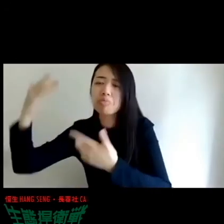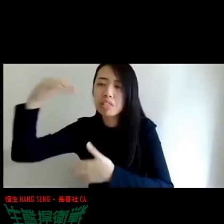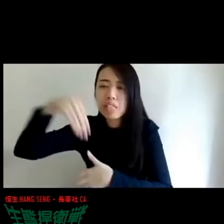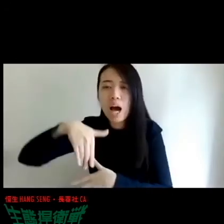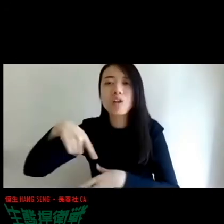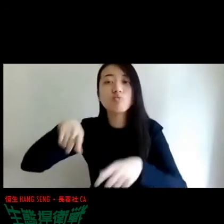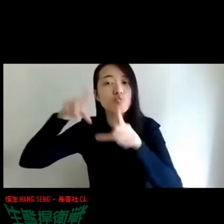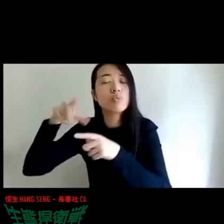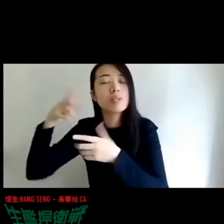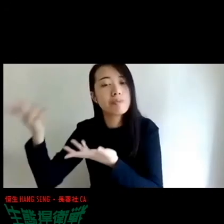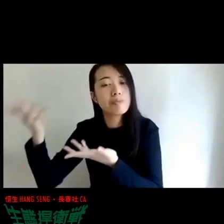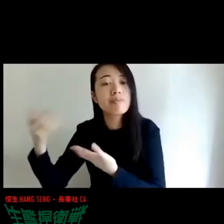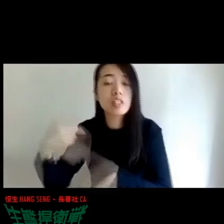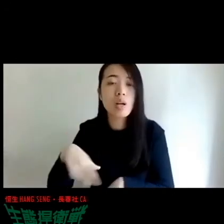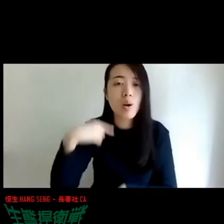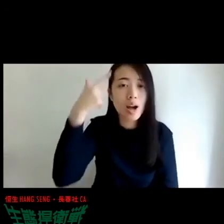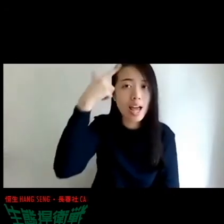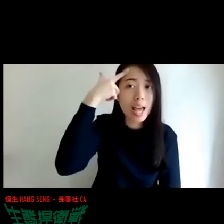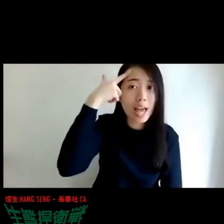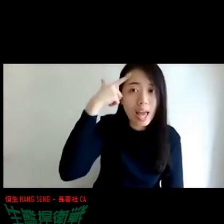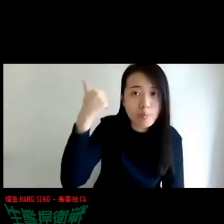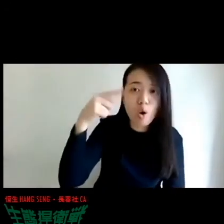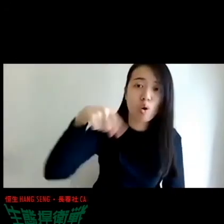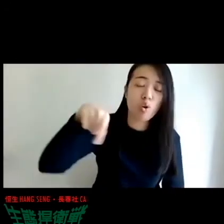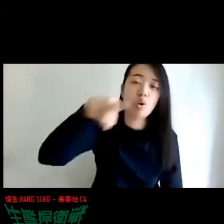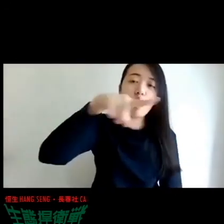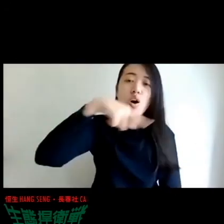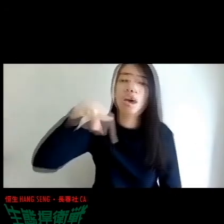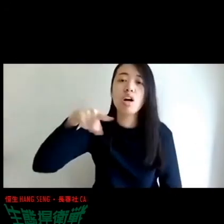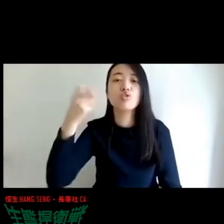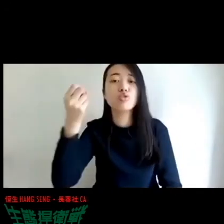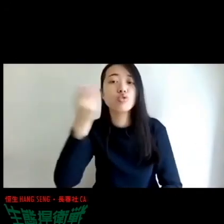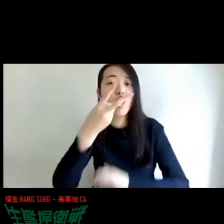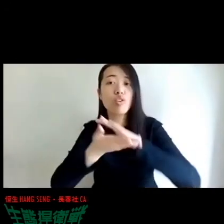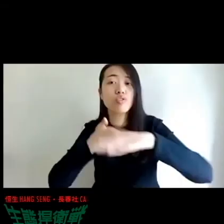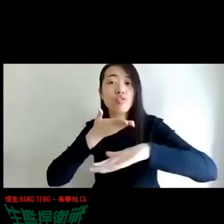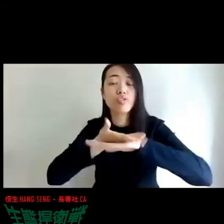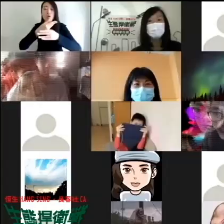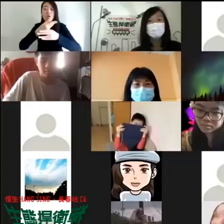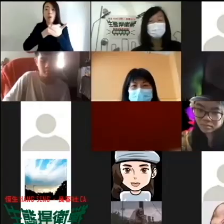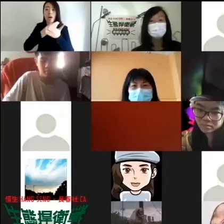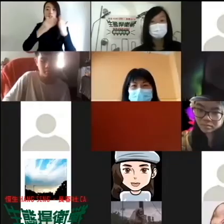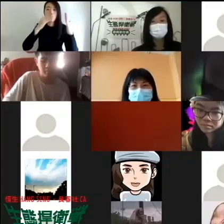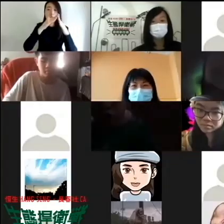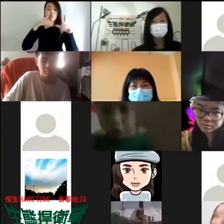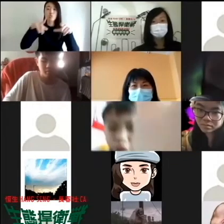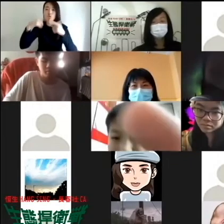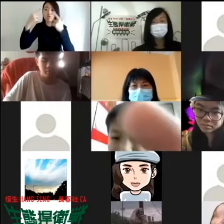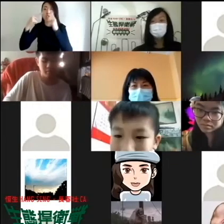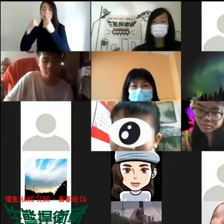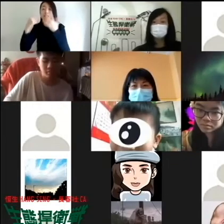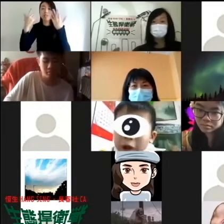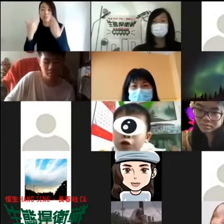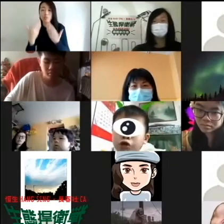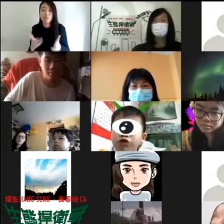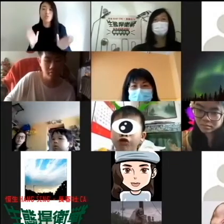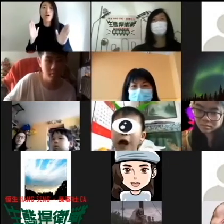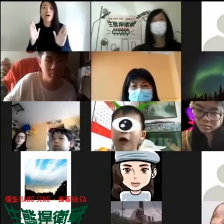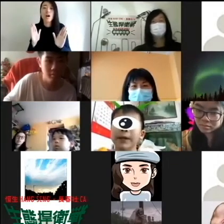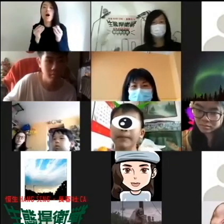咁我哋咧都好希望咧，大家完成咗重新畫咗呢幅屋樹人嘅圖畫之後咧，就都俾我哋